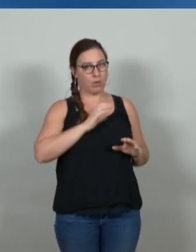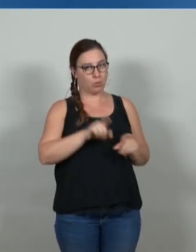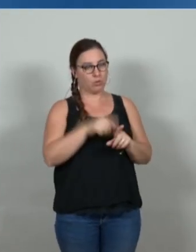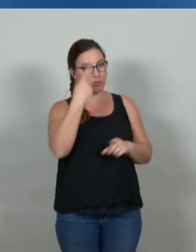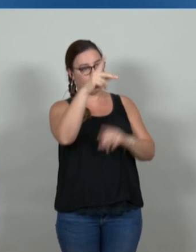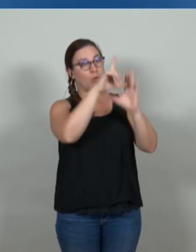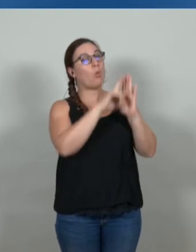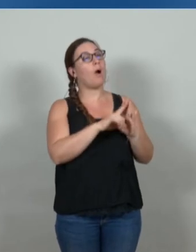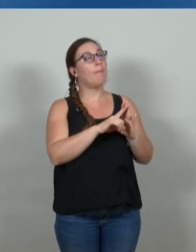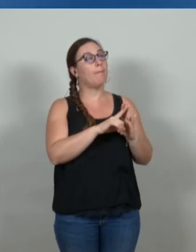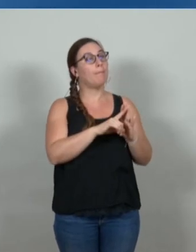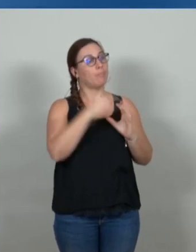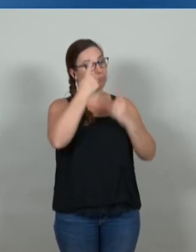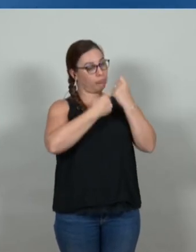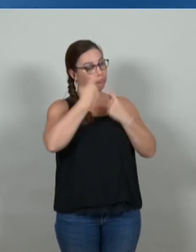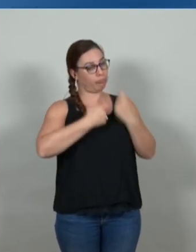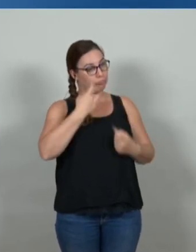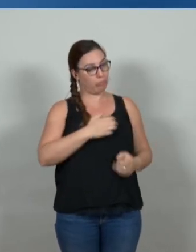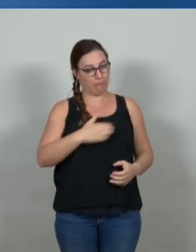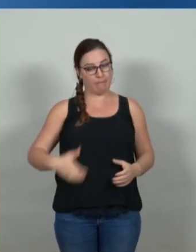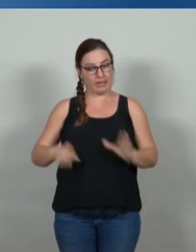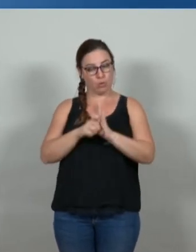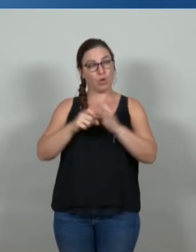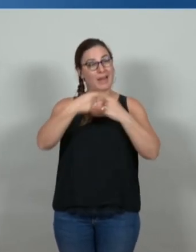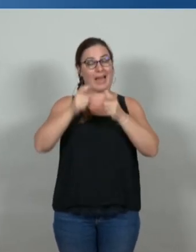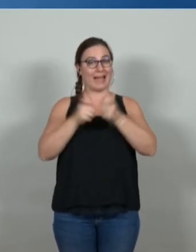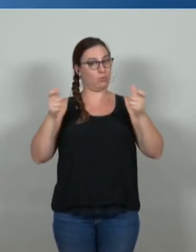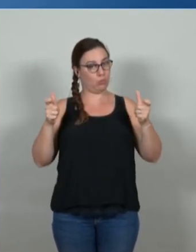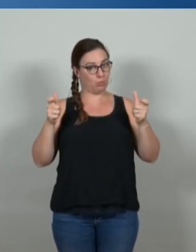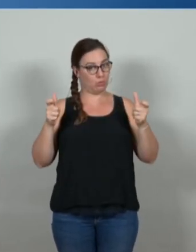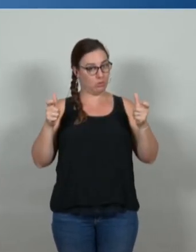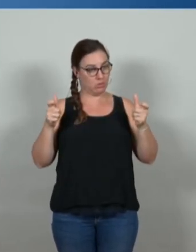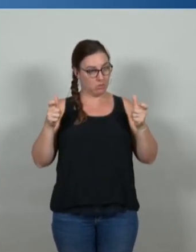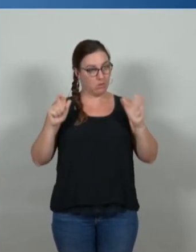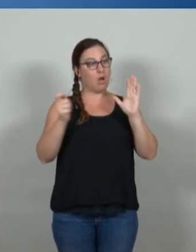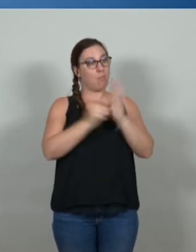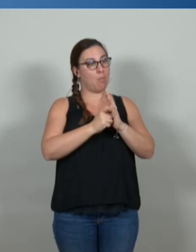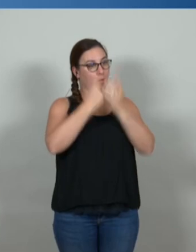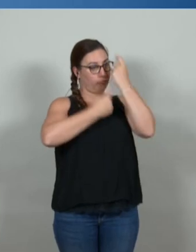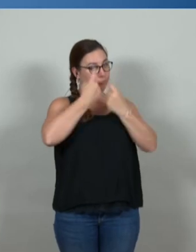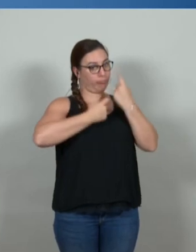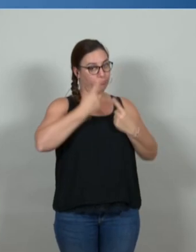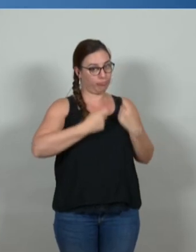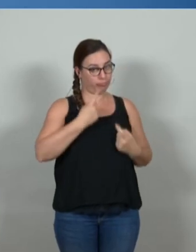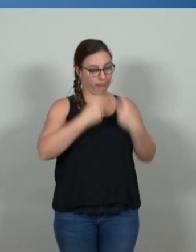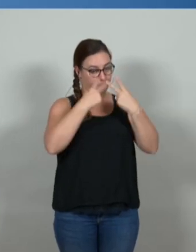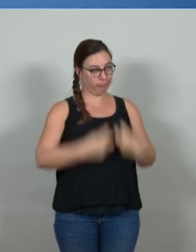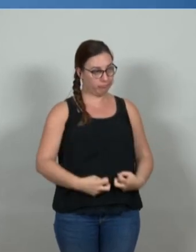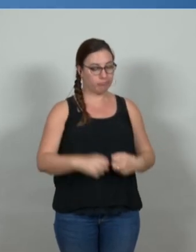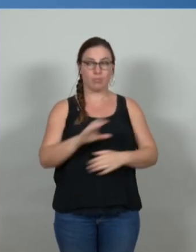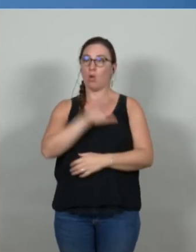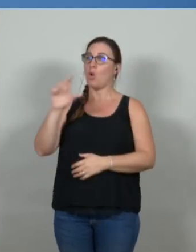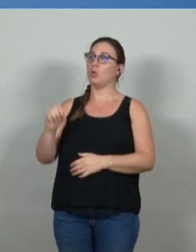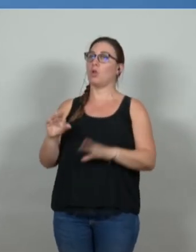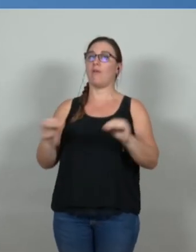loi la mairie de Grenoble en tant qu'institution et que lors de cette audition ou mentionnez que le projet de 120 000